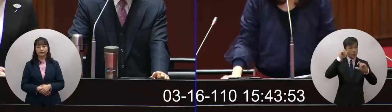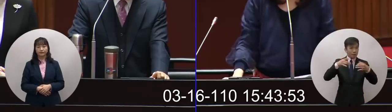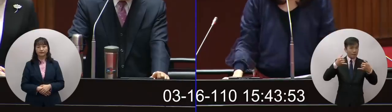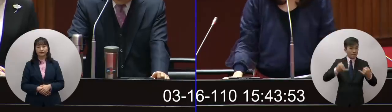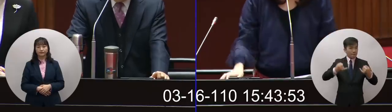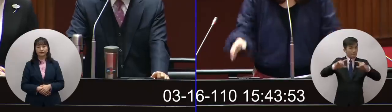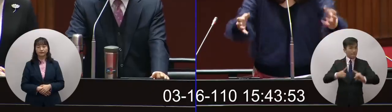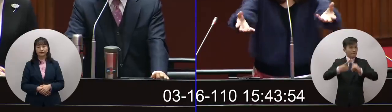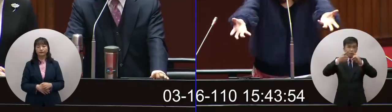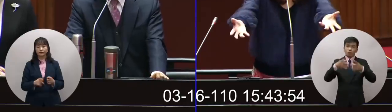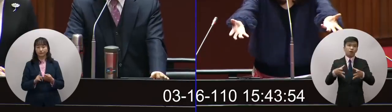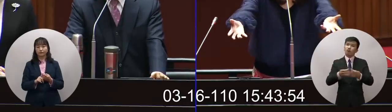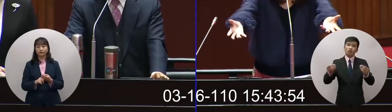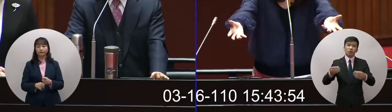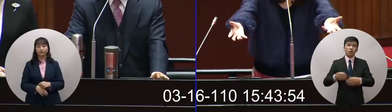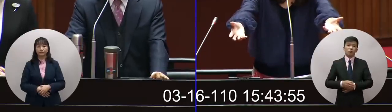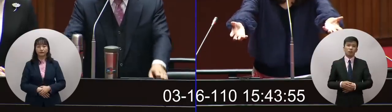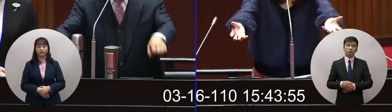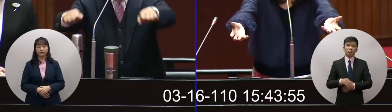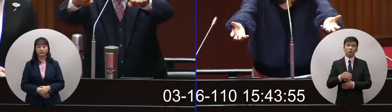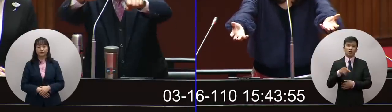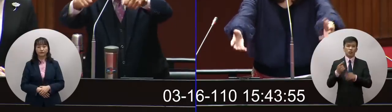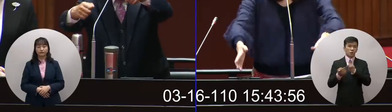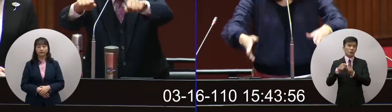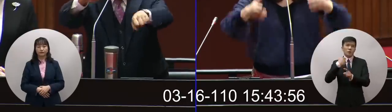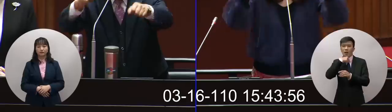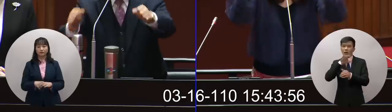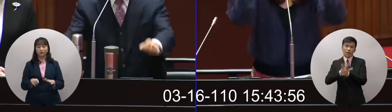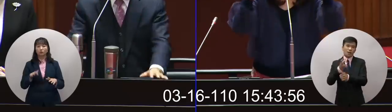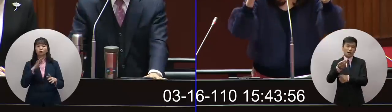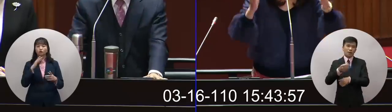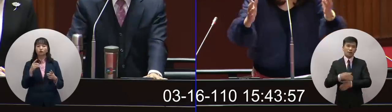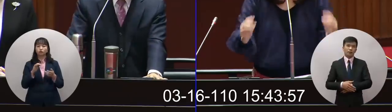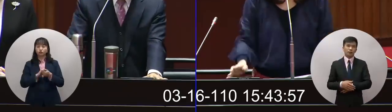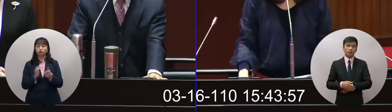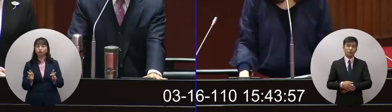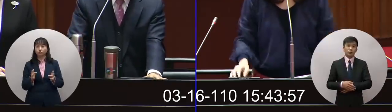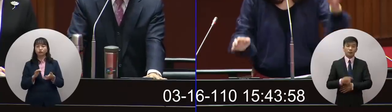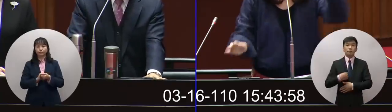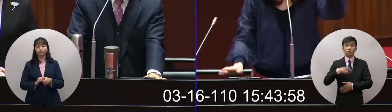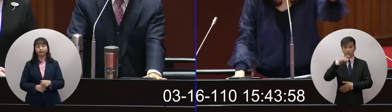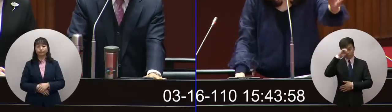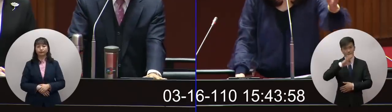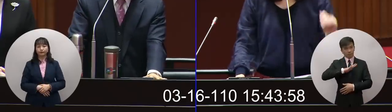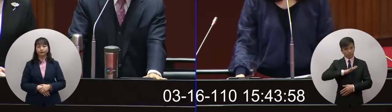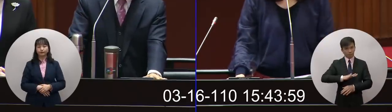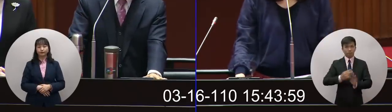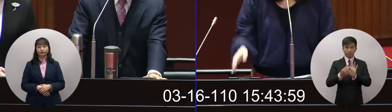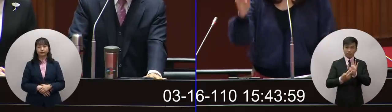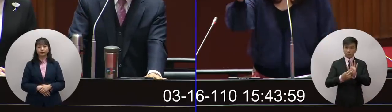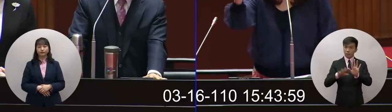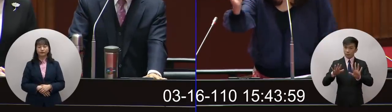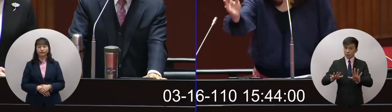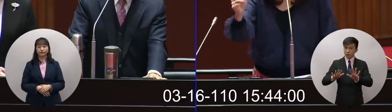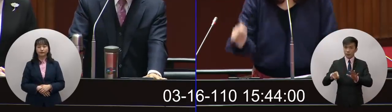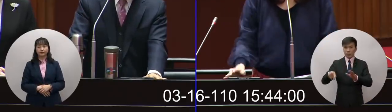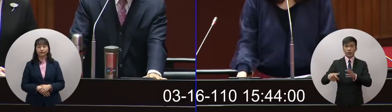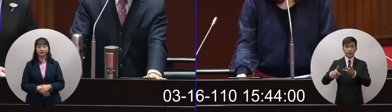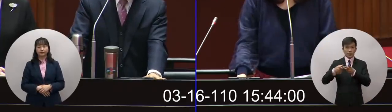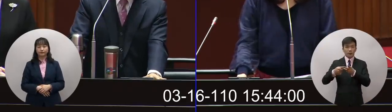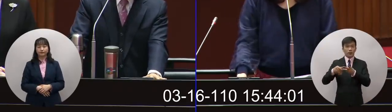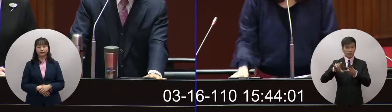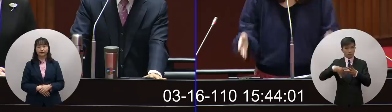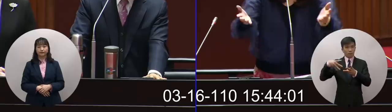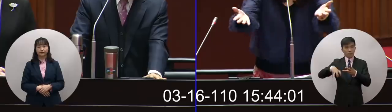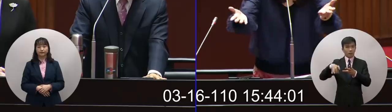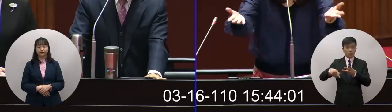输赢嘛。 对 对, 对， 我觉得这对台湾并不好啊。 是，这是绝。 那我们只是持平讲，现在先停工，提出一个替代方